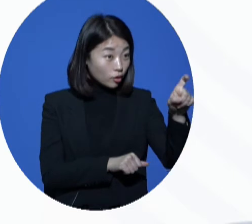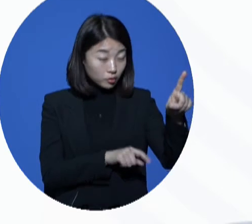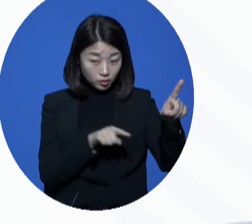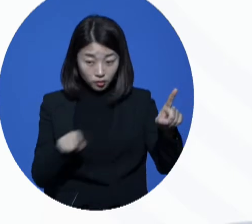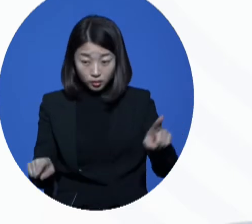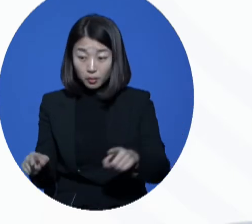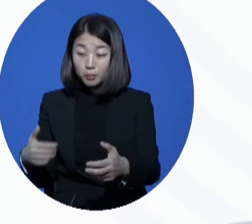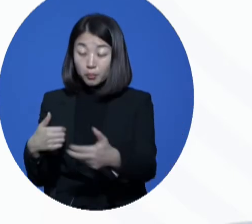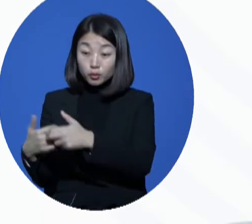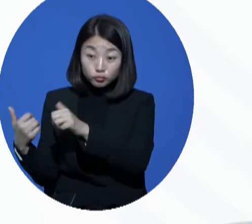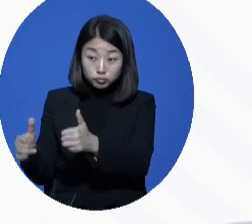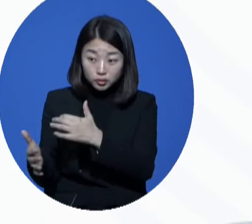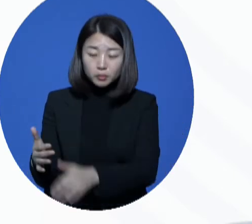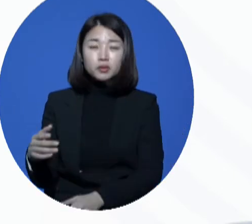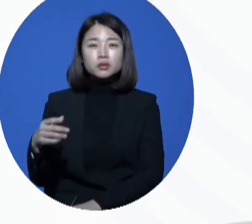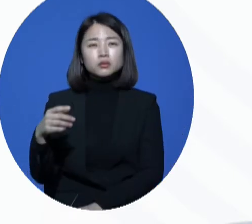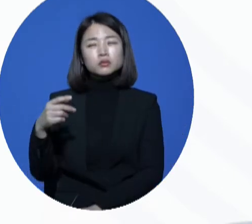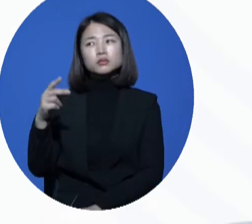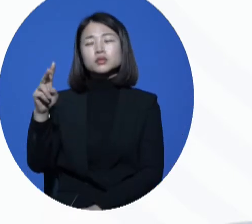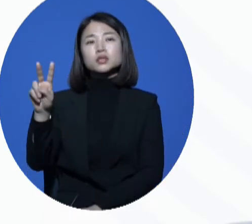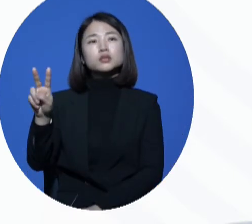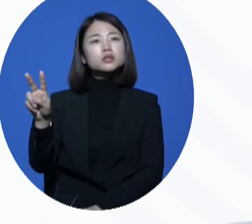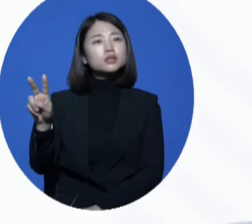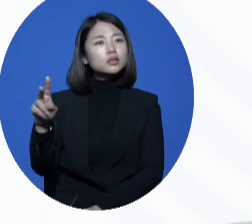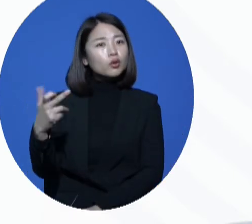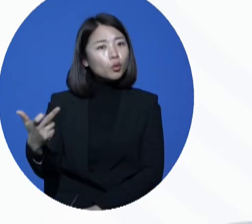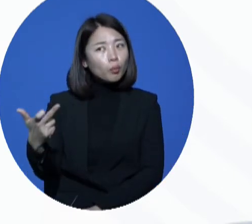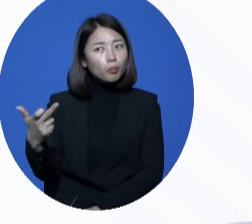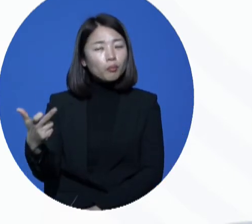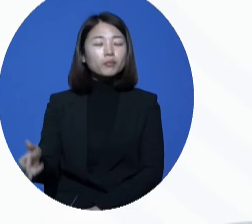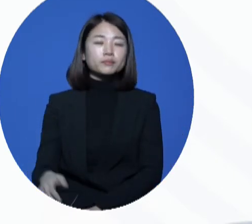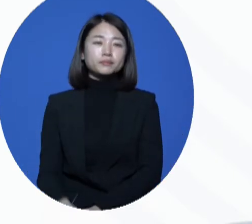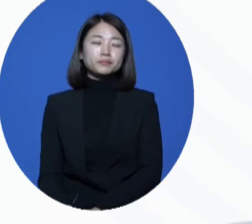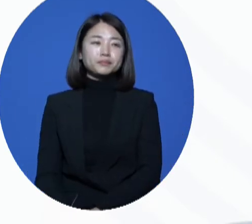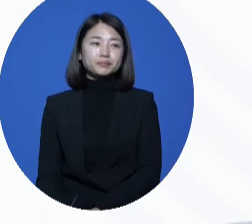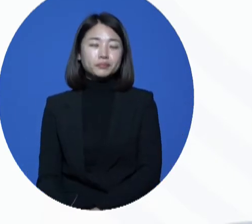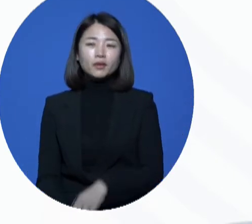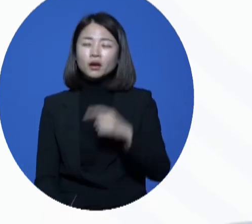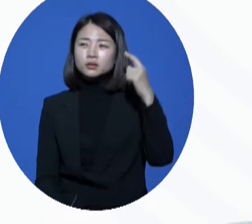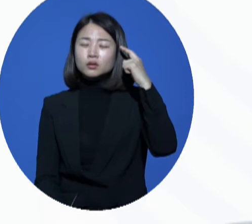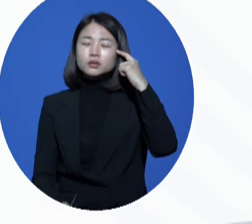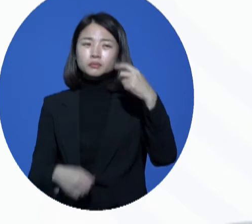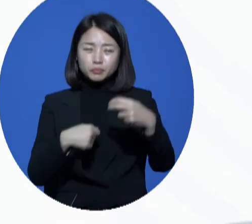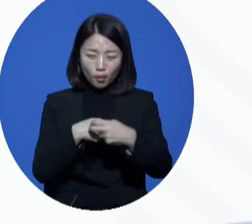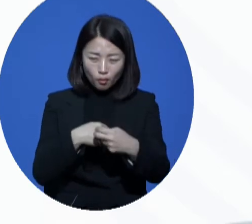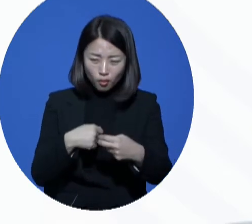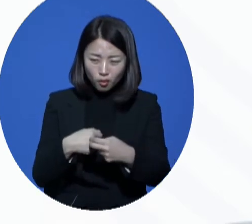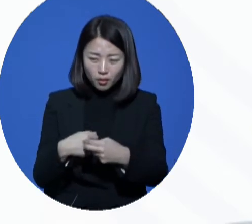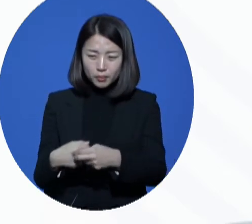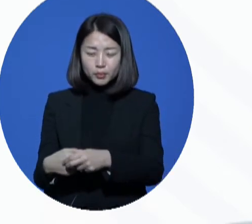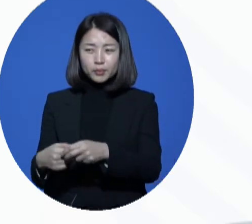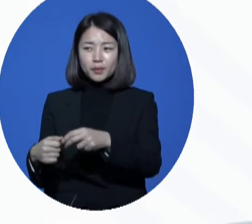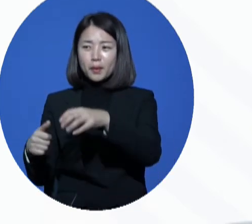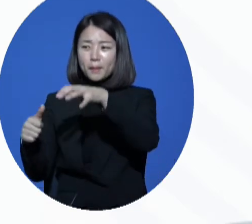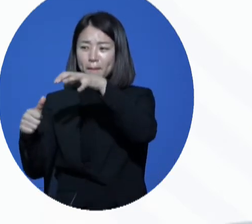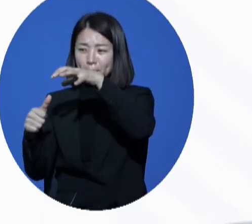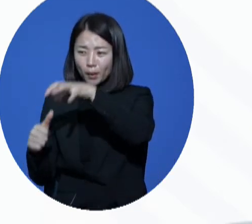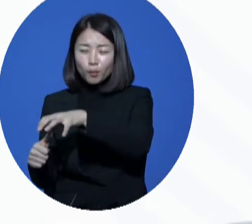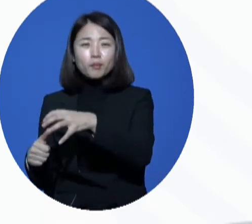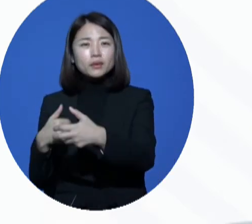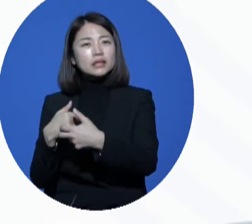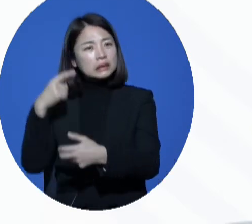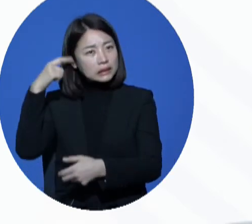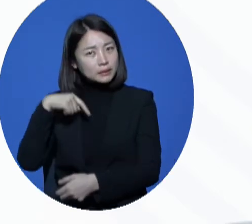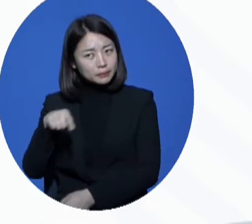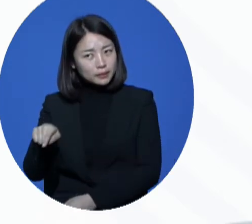분이 7분이었습니다. 그만큼 사실 이 정신병원 폐쇄변동이라는 구조 자체가 얼마나 이 집단 감염에